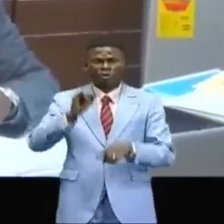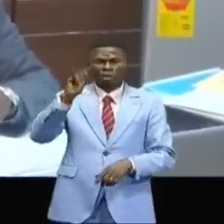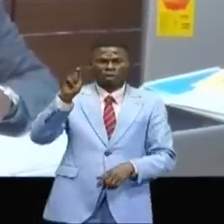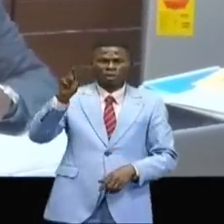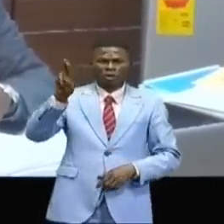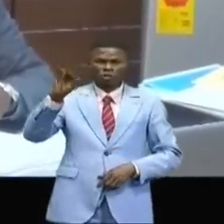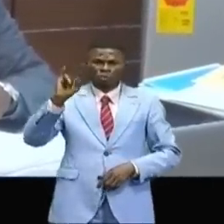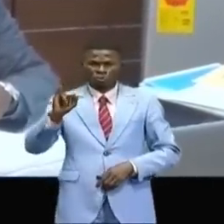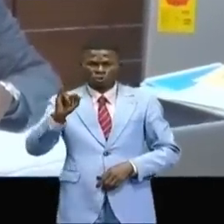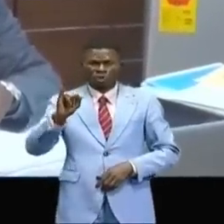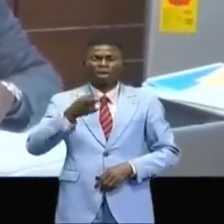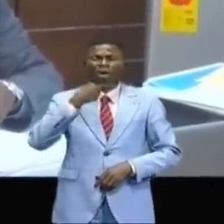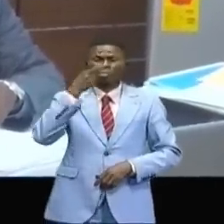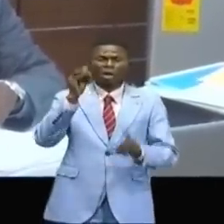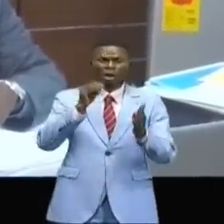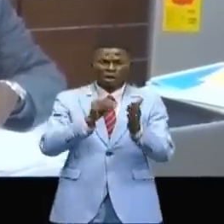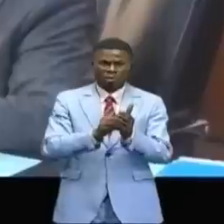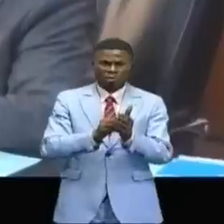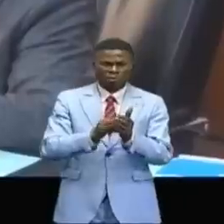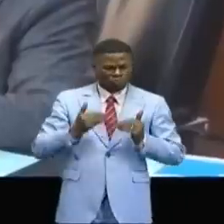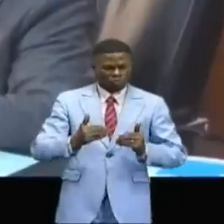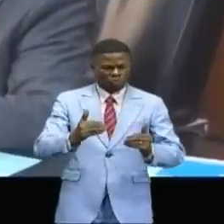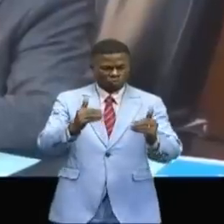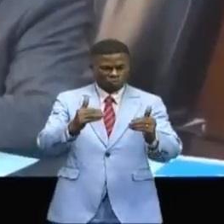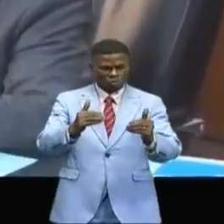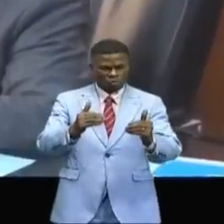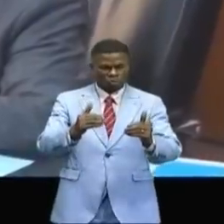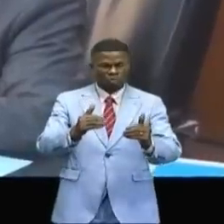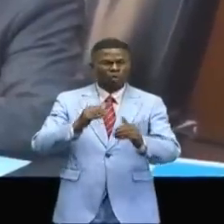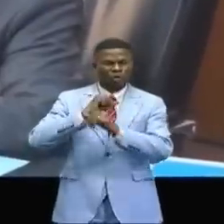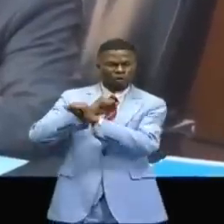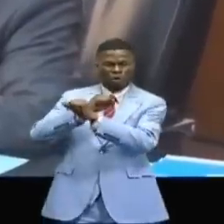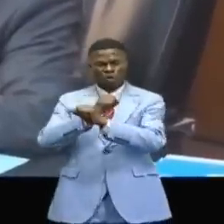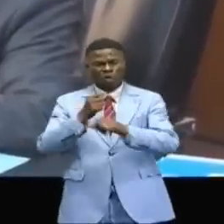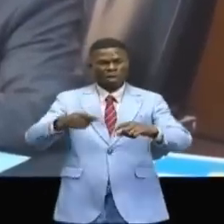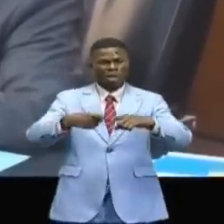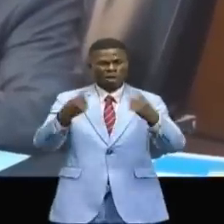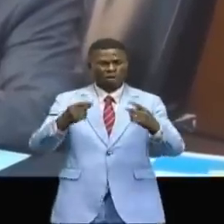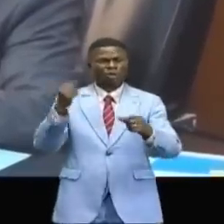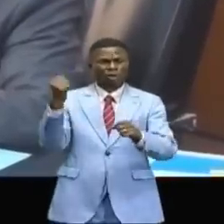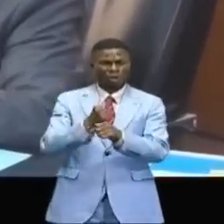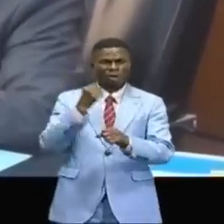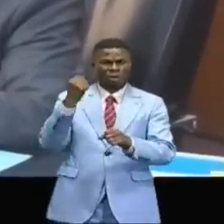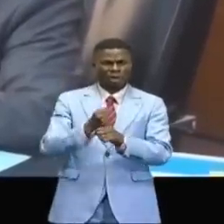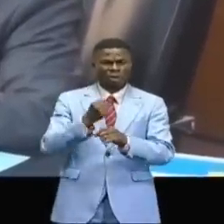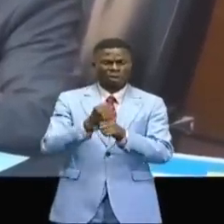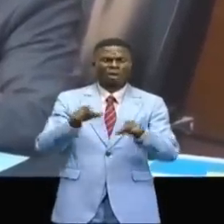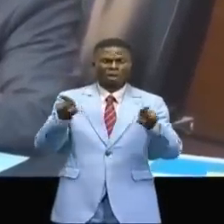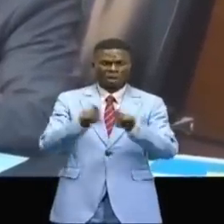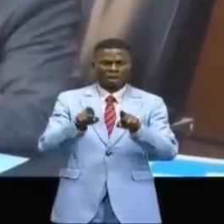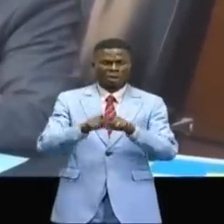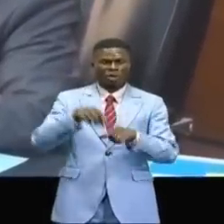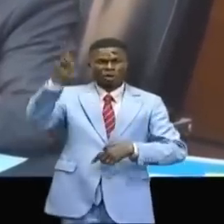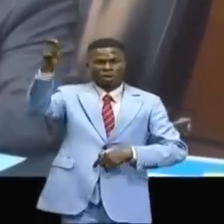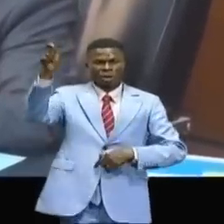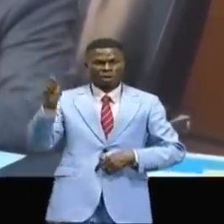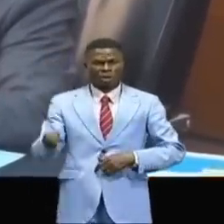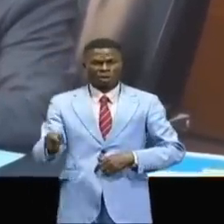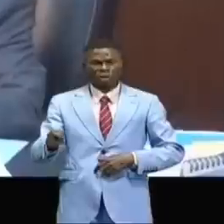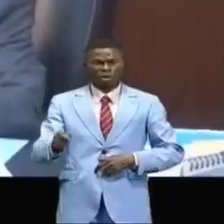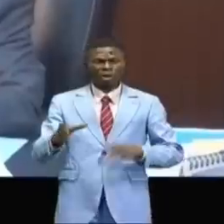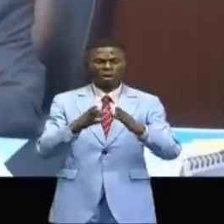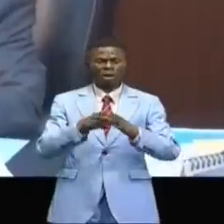a également fait mention de la poursuite en dépit de la résistance de l'ennemi des opérations conjointes par les FARDC et